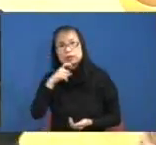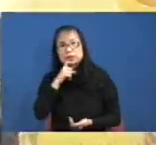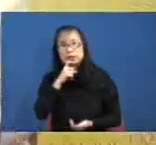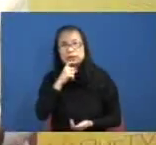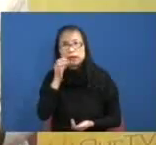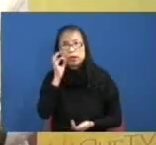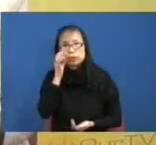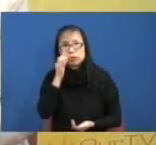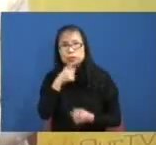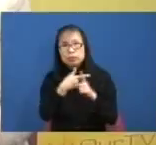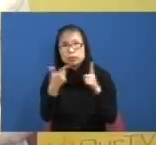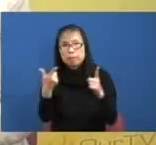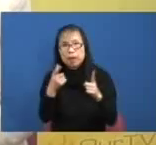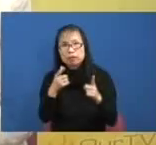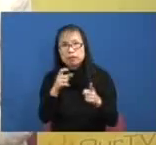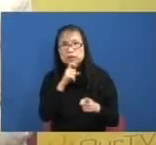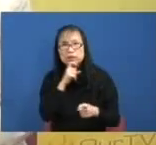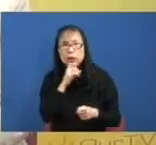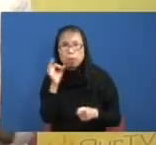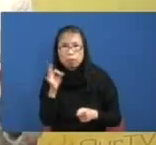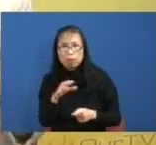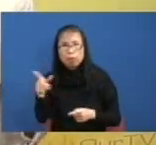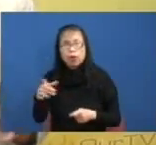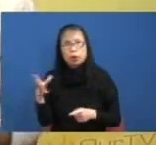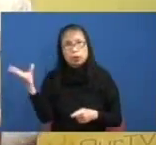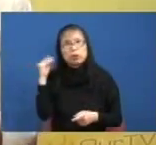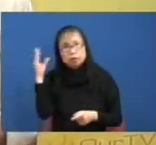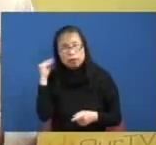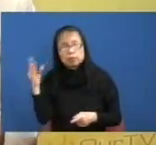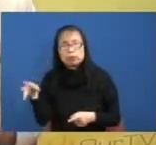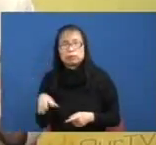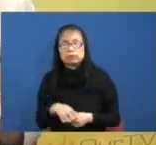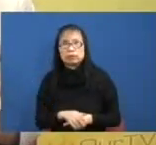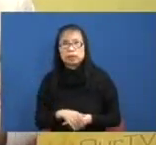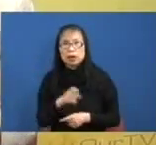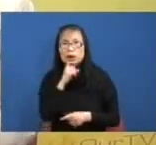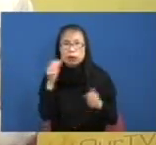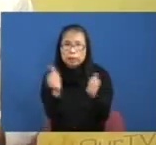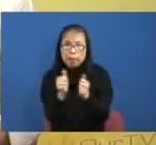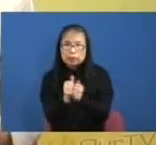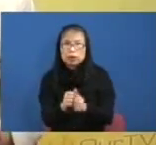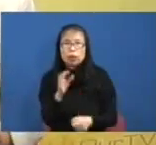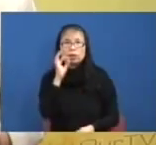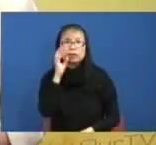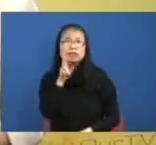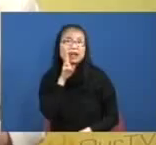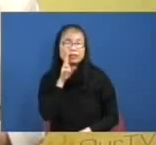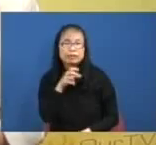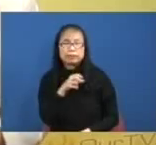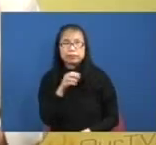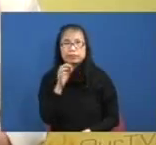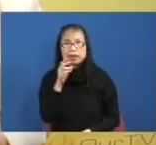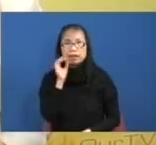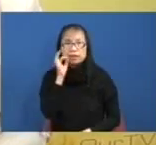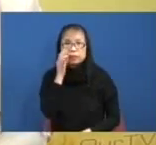喎，咁好似唔係好抵喎。 但係我聽到嗱，即係我順便講埋啦，咁亦都有啲朋友講話，如果我假設我係即係未